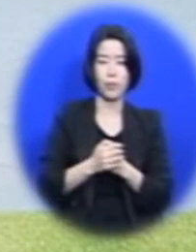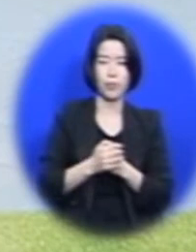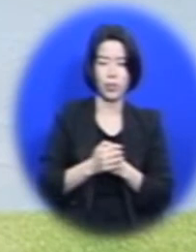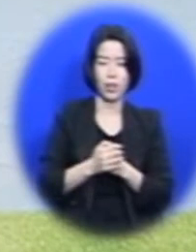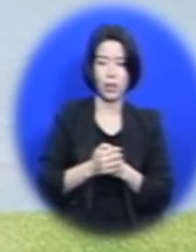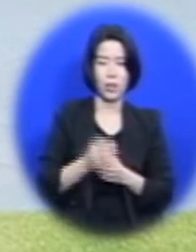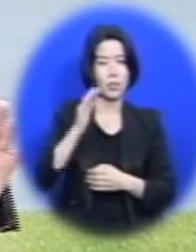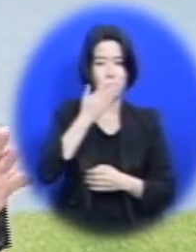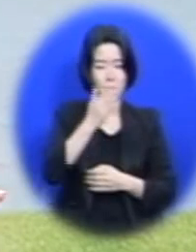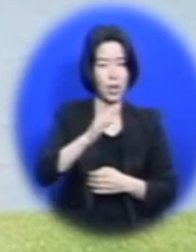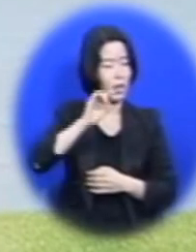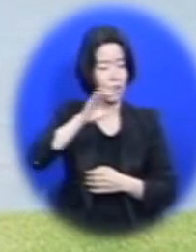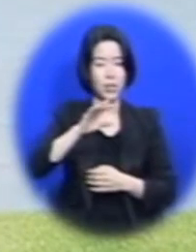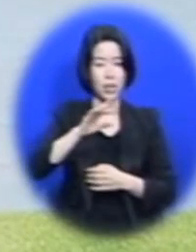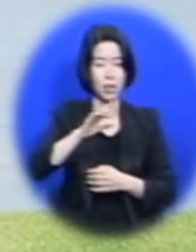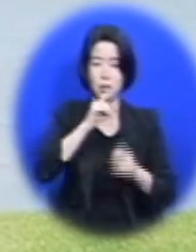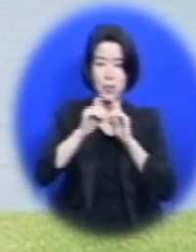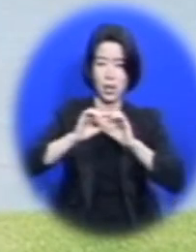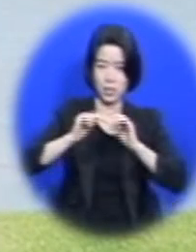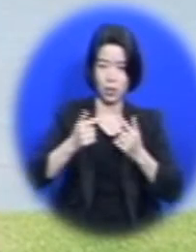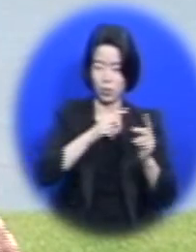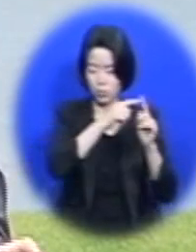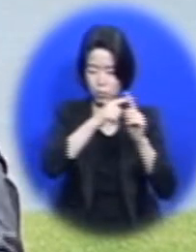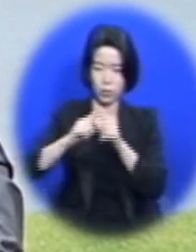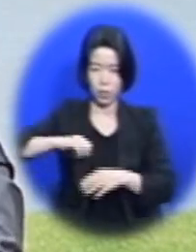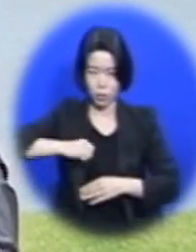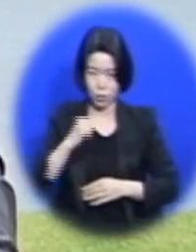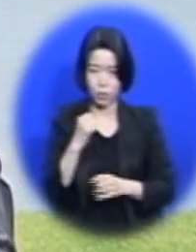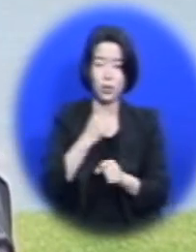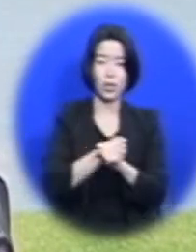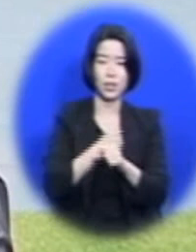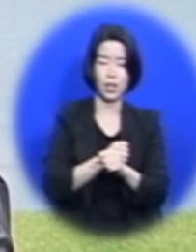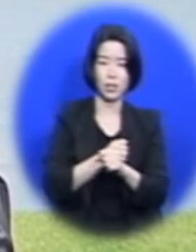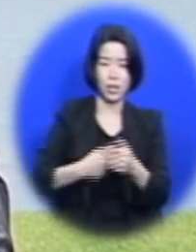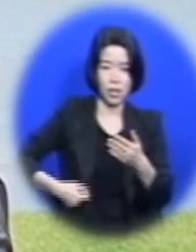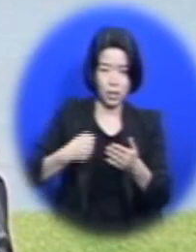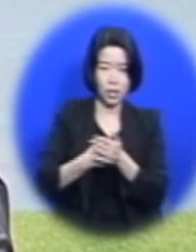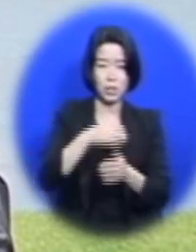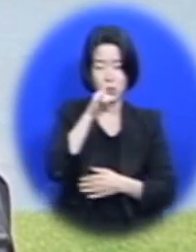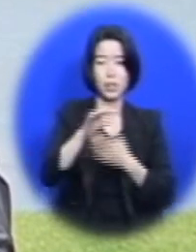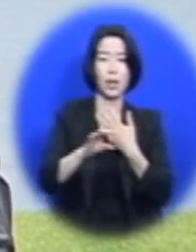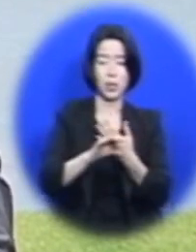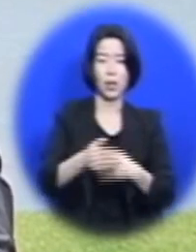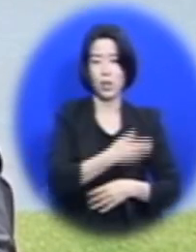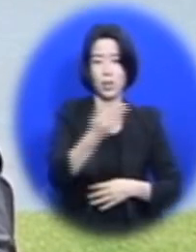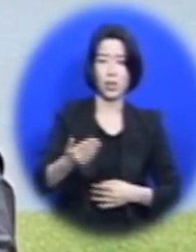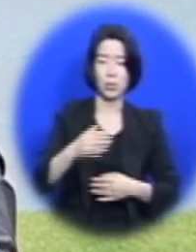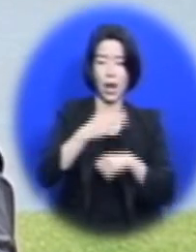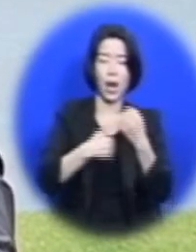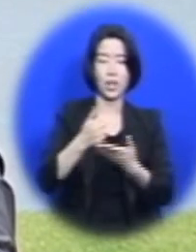된다 안 된다 하지 아니하고 무조건 순종하겠다는 결심이 되어 있다면 여러분은 하나님의 음성을